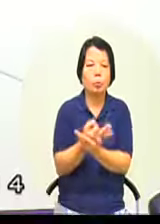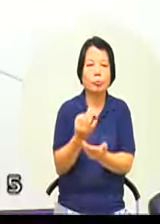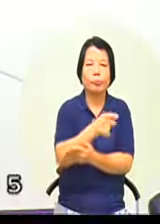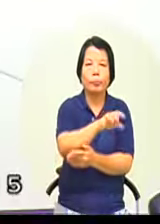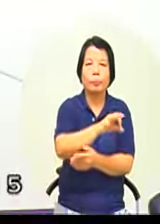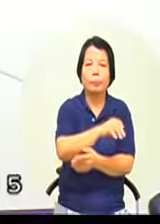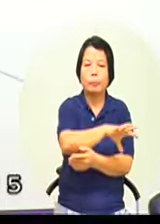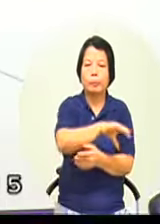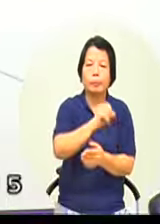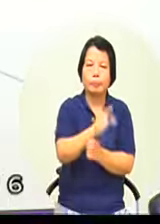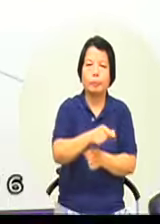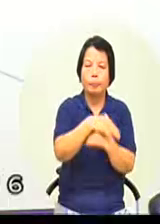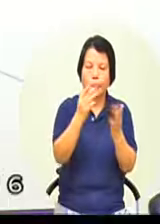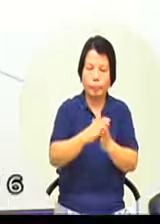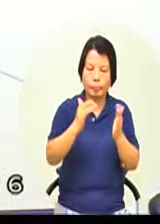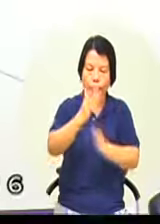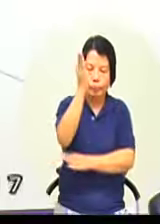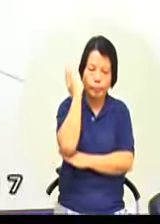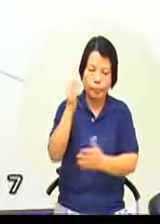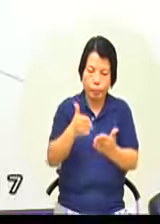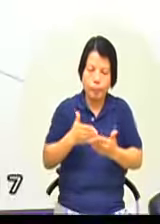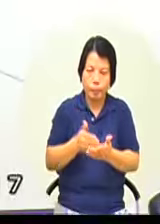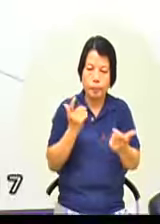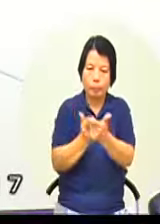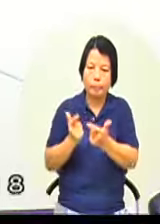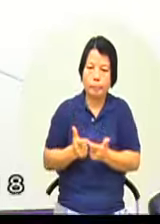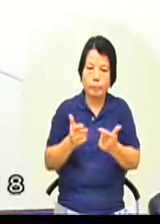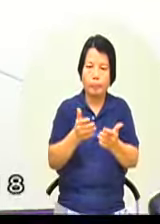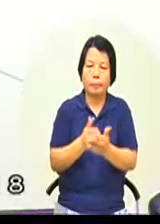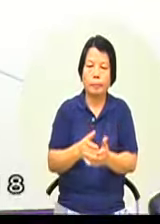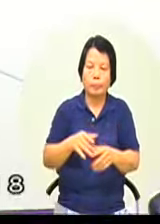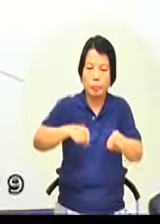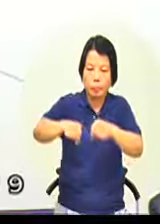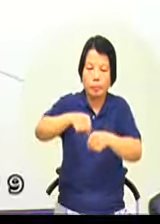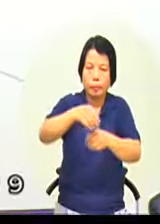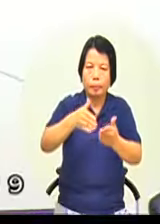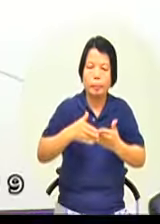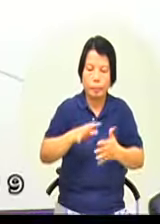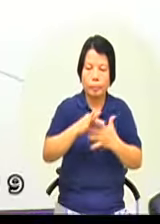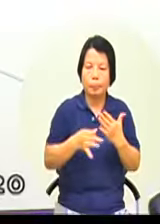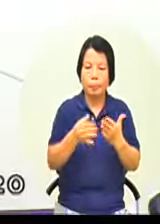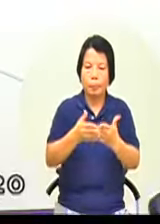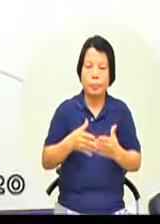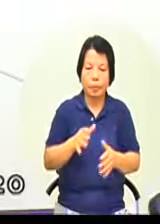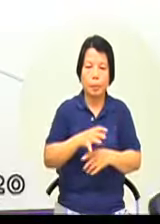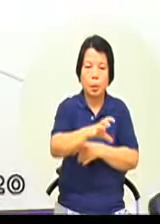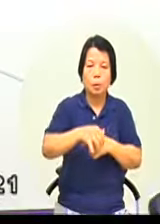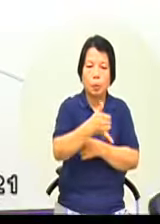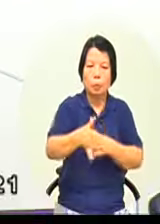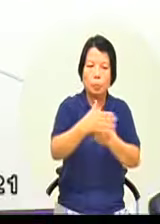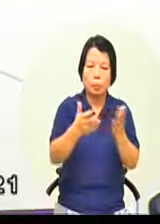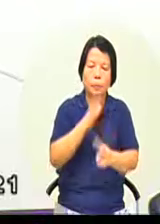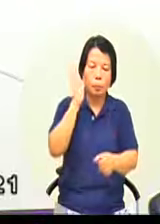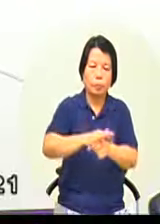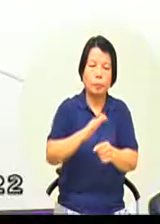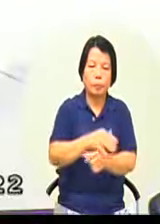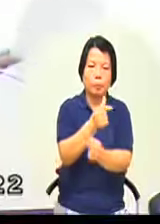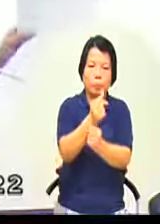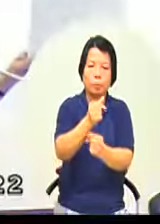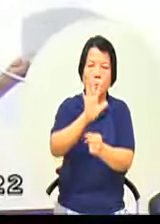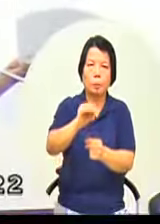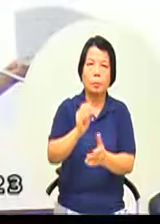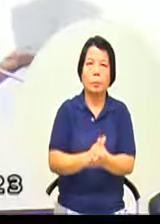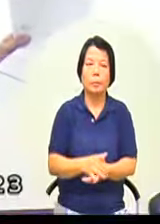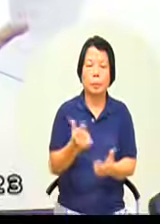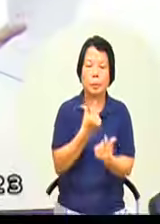政府应该拿出一些配套措施，那对于现在这些农民的一个补助，你有没有到位的一个，真的是